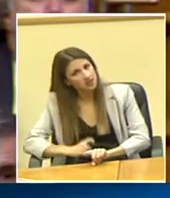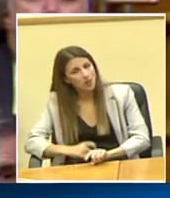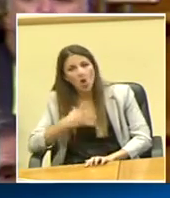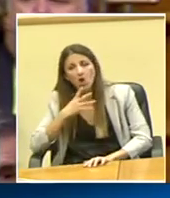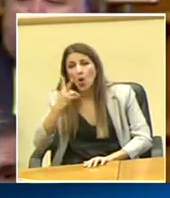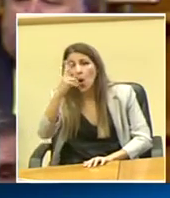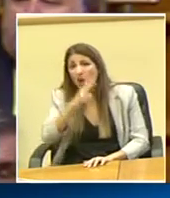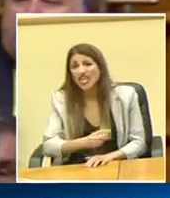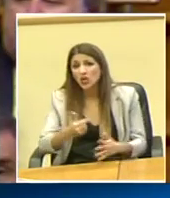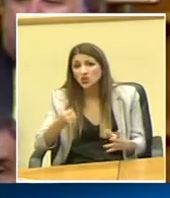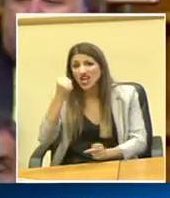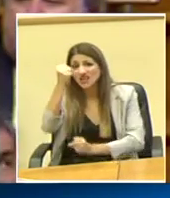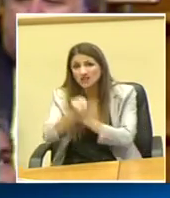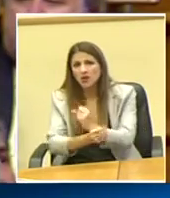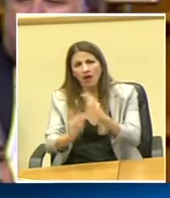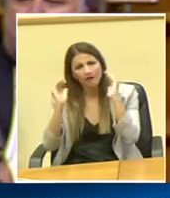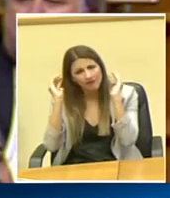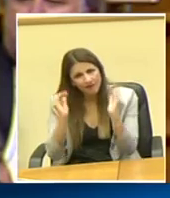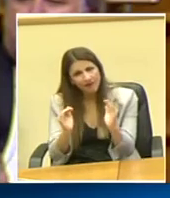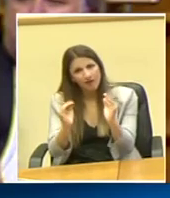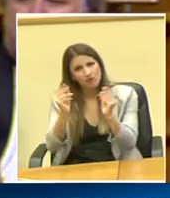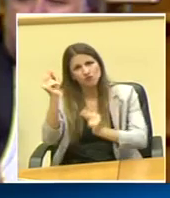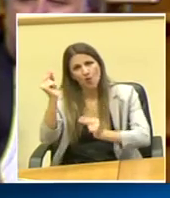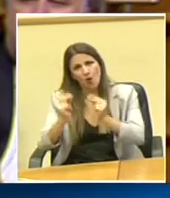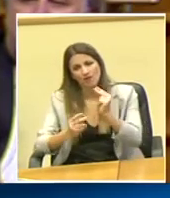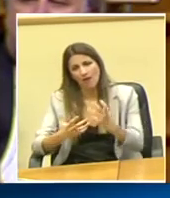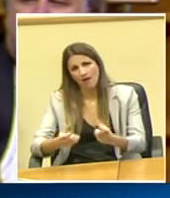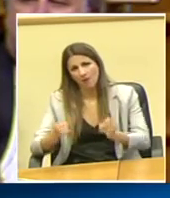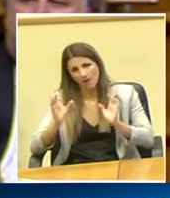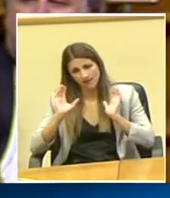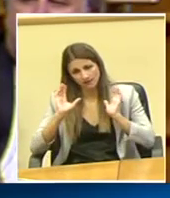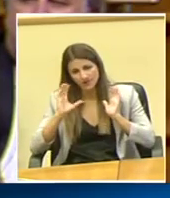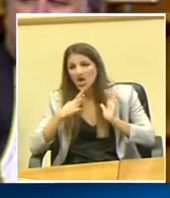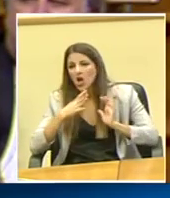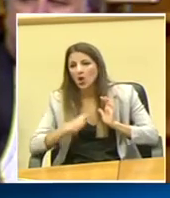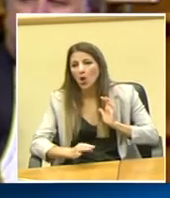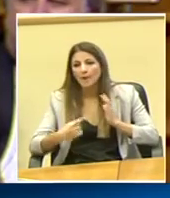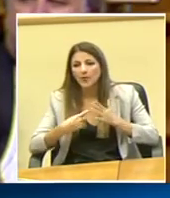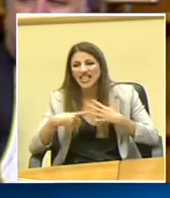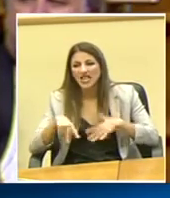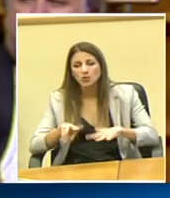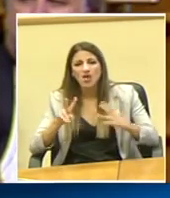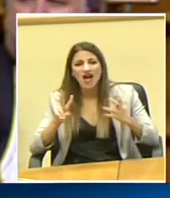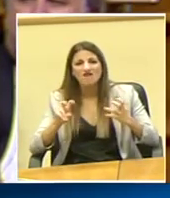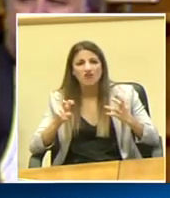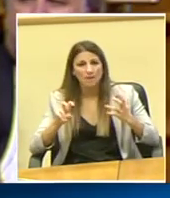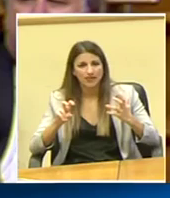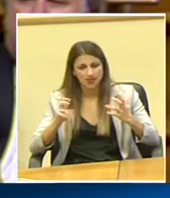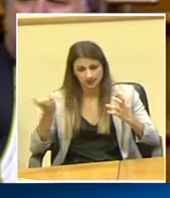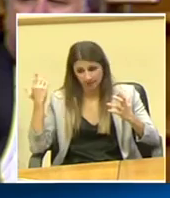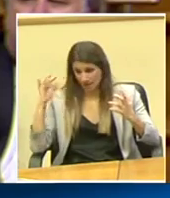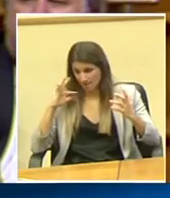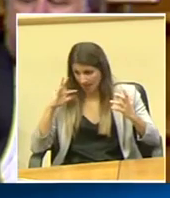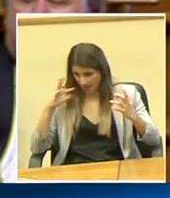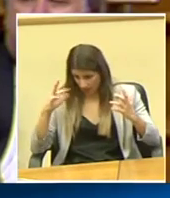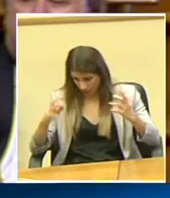26 χρόνια, αλλά και λίγο περισσότερα. Γιατί από τη δεκαετία του 70 έχουν γίνει παραχωρήσεις